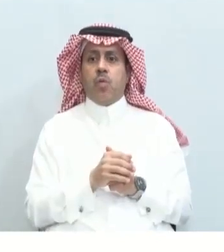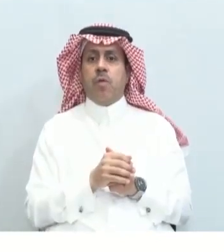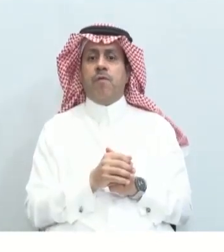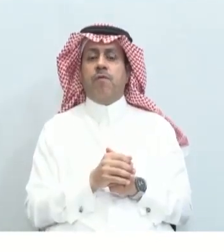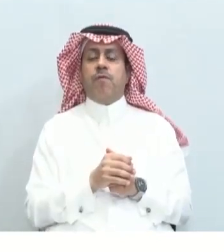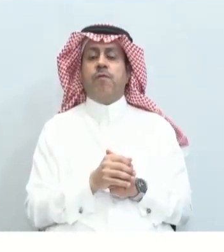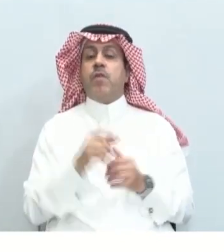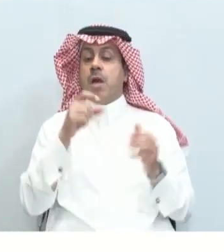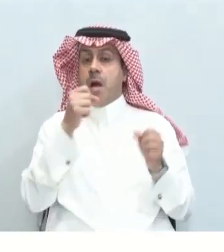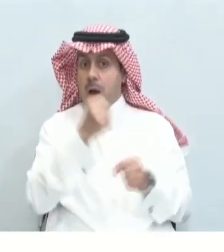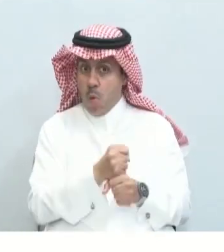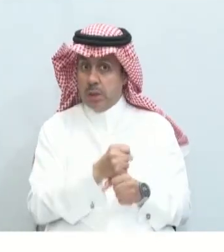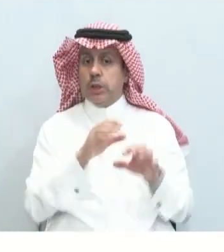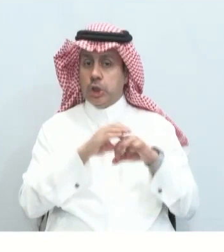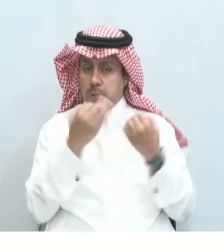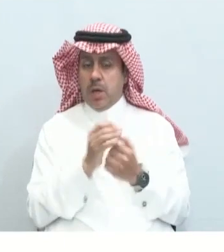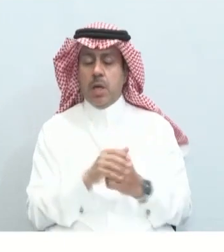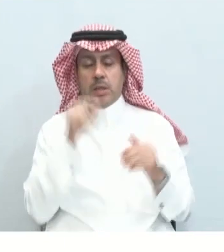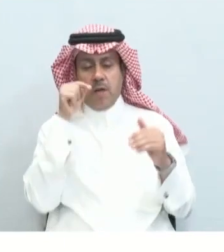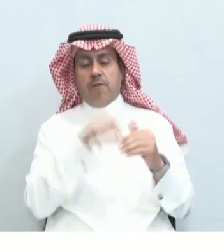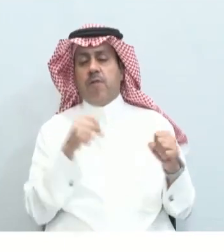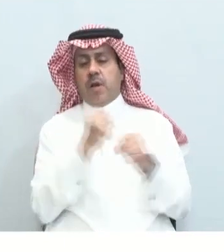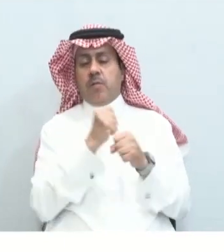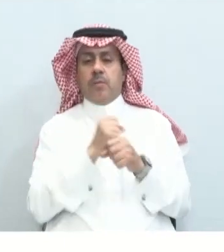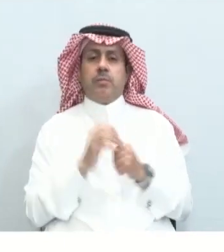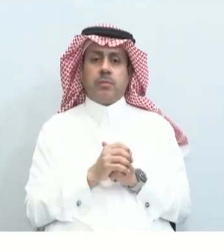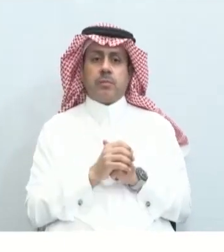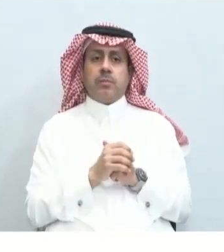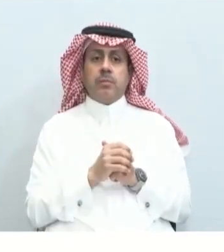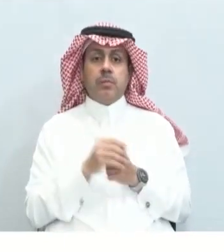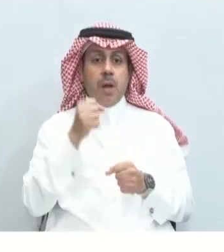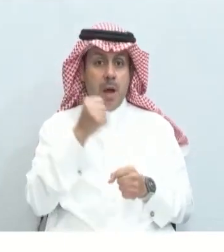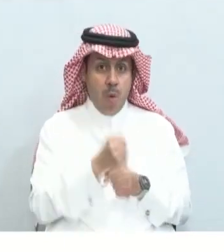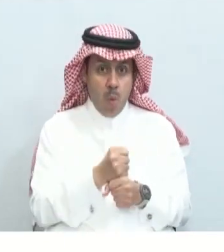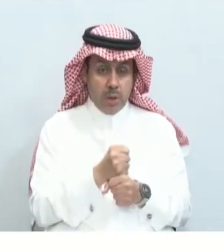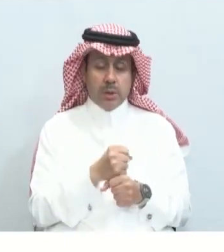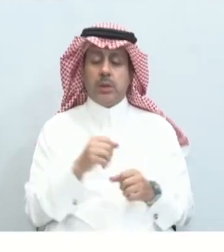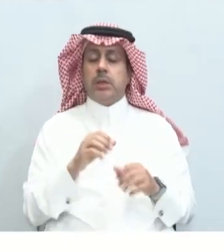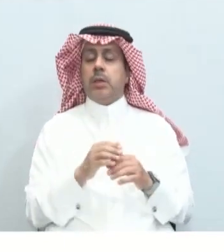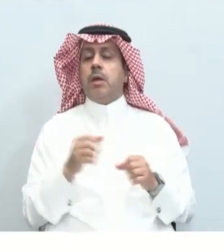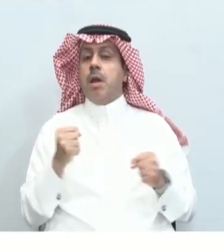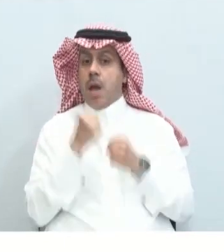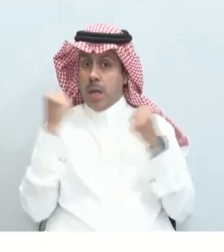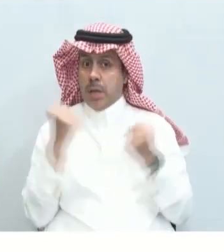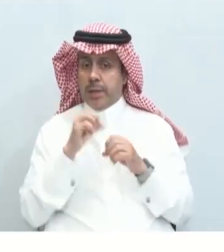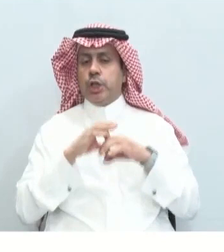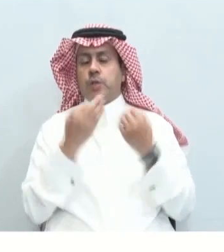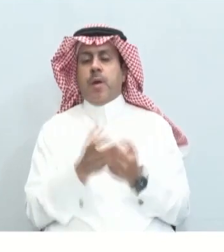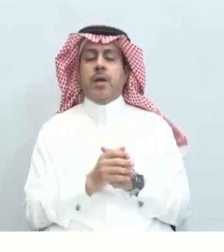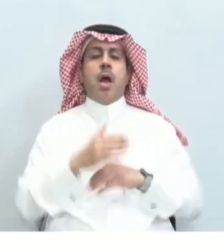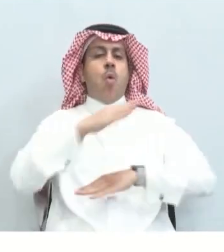الى تحقيق الغايه ذاتها وهي قواعد الاداه الاجتماعيه والقواعد الاخلاقيه